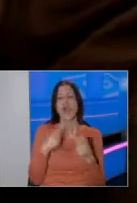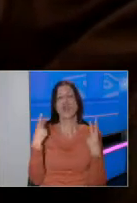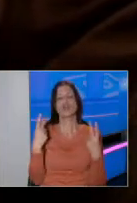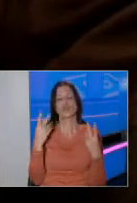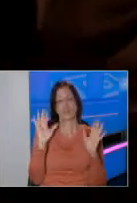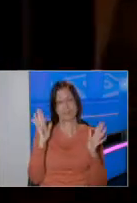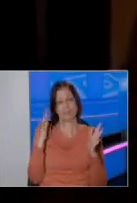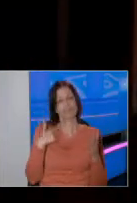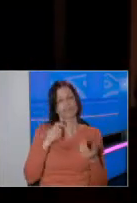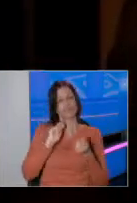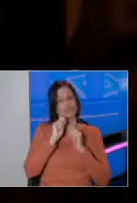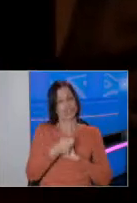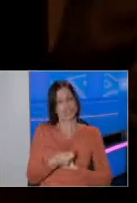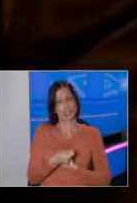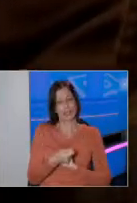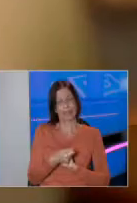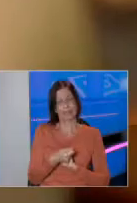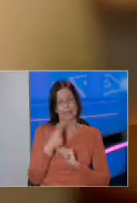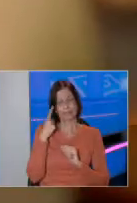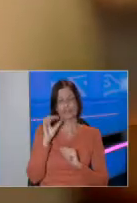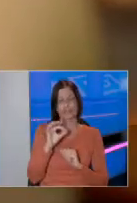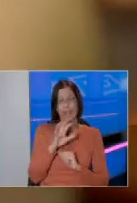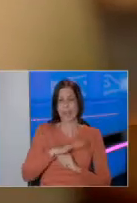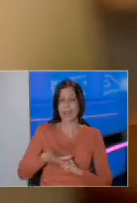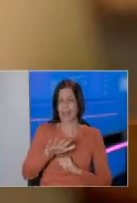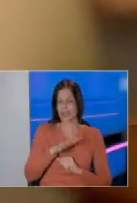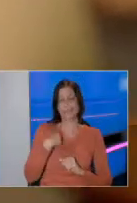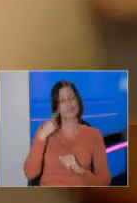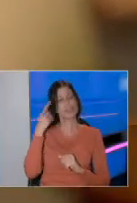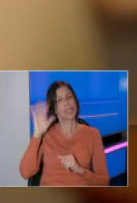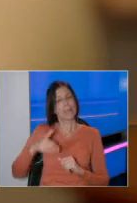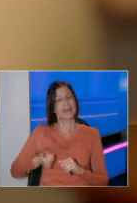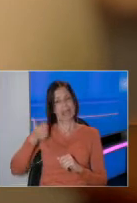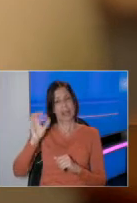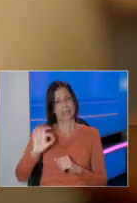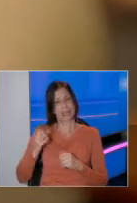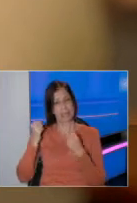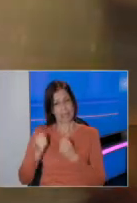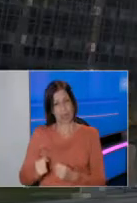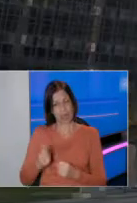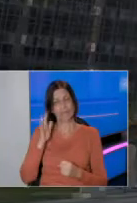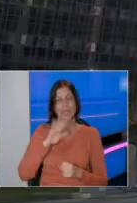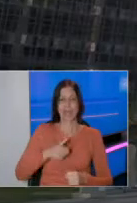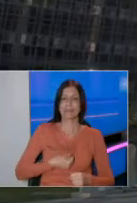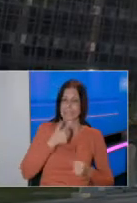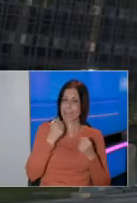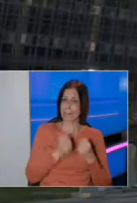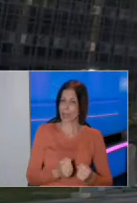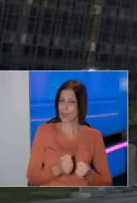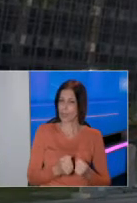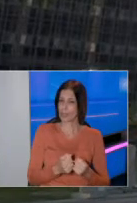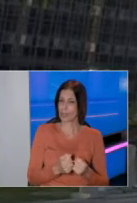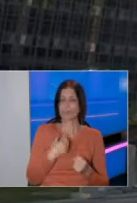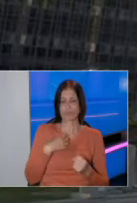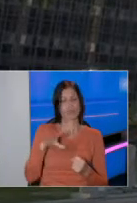מאוד שנשנה את ה-DNA של המערכת. עכשיו, אני יודע שגם מנכ"ל משרד הביטחון וגם שר הביטחון